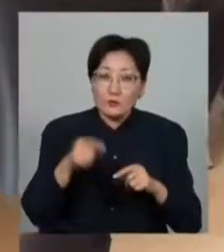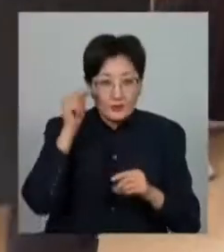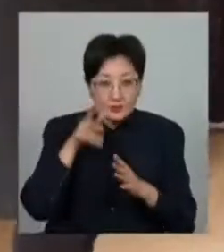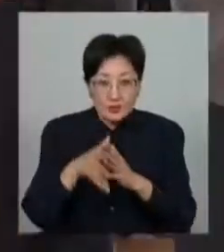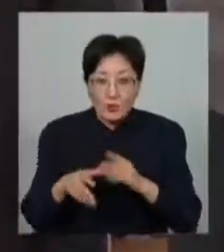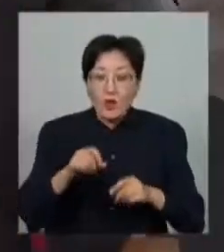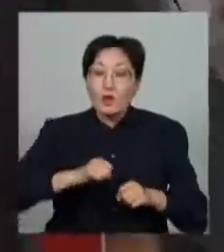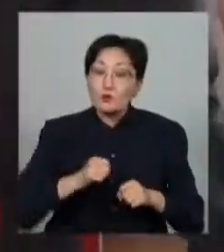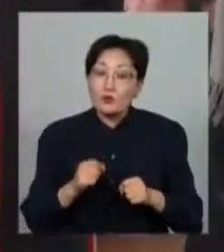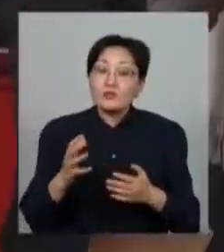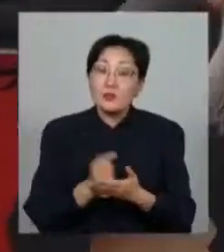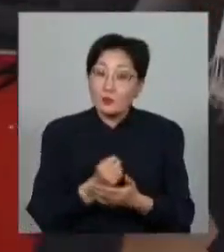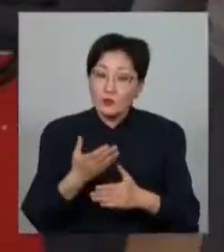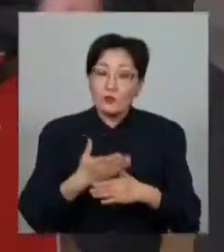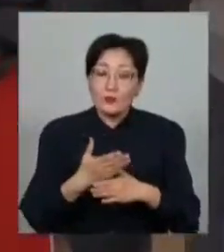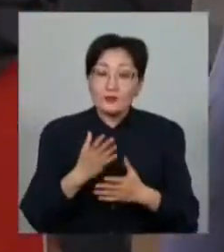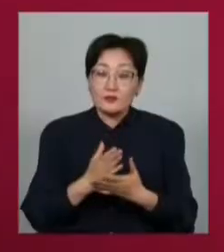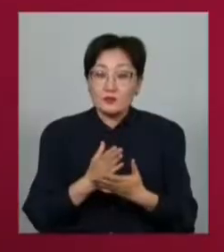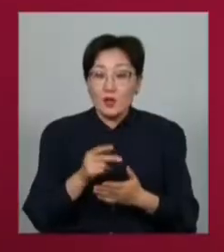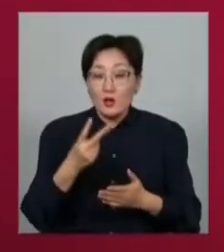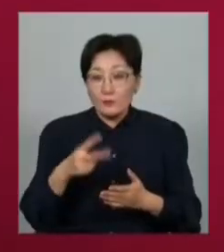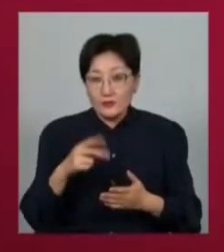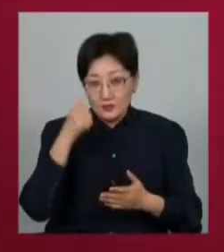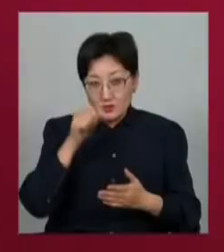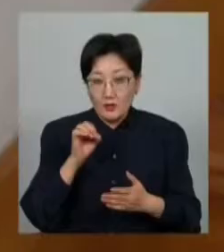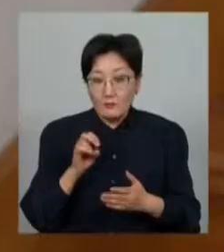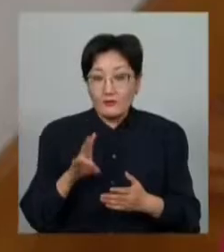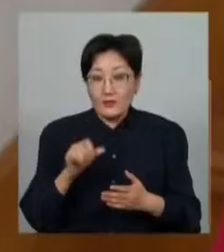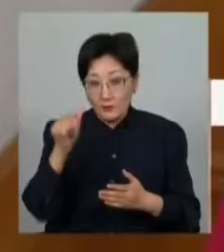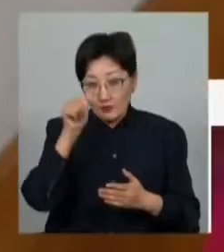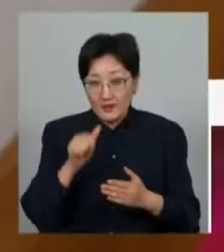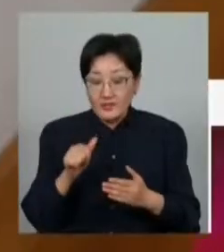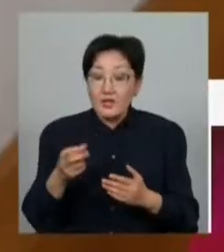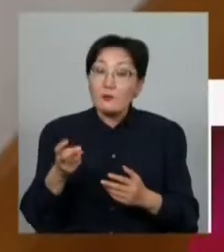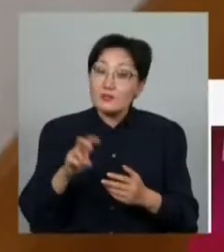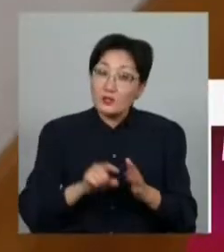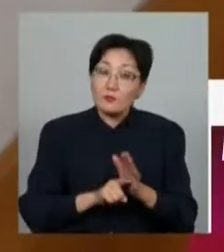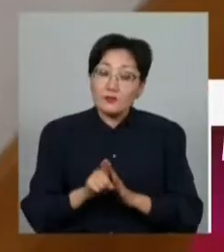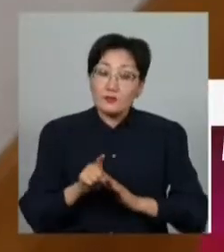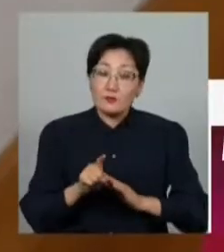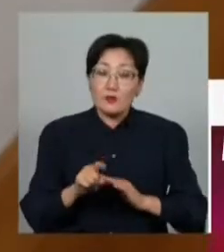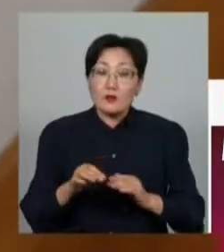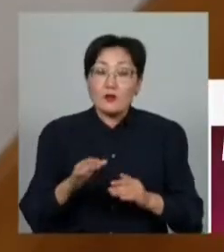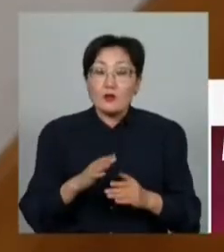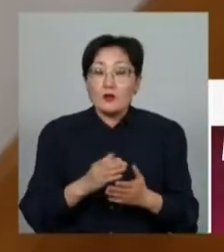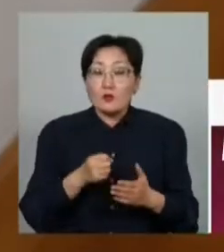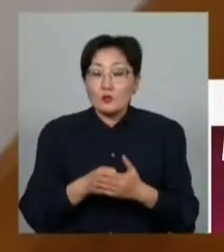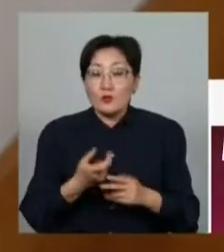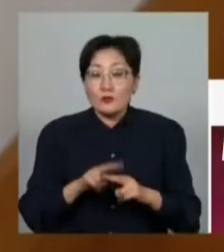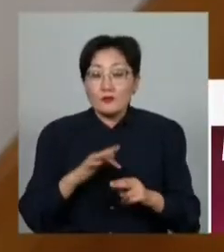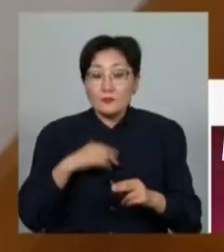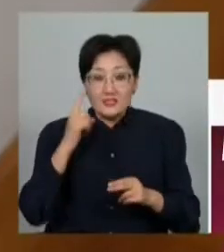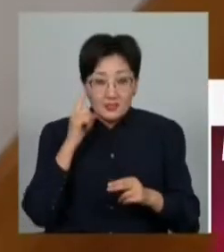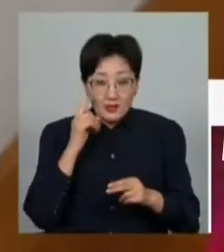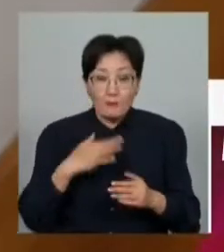дос шаран табуға септесіпті. 2020 жылдың қараша айынан бастап қатысып жүрмін. Оған дейін естіген сол. Маған өте